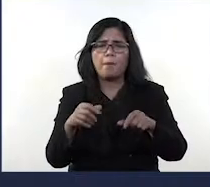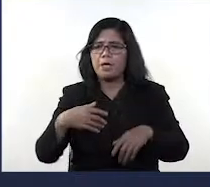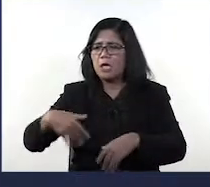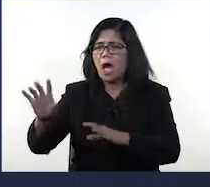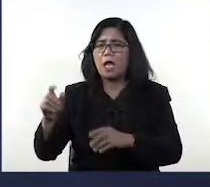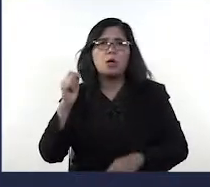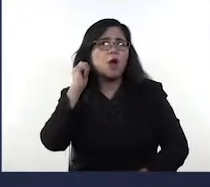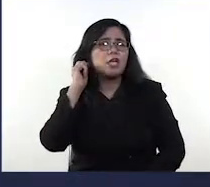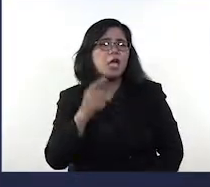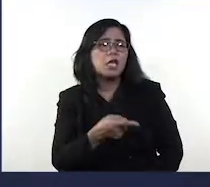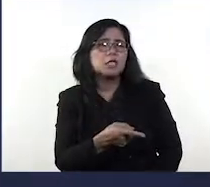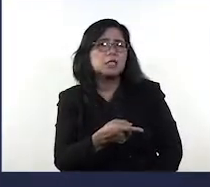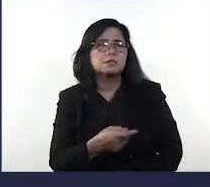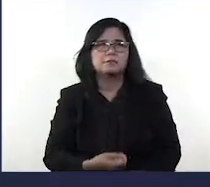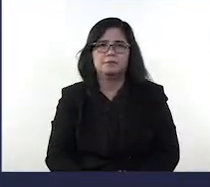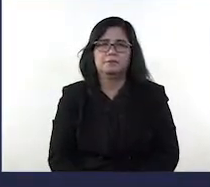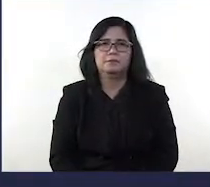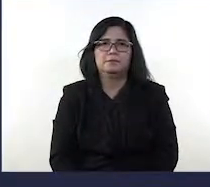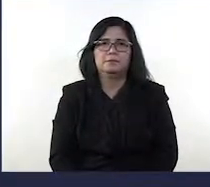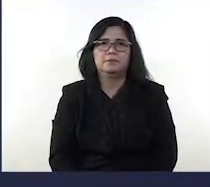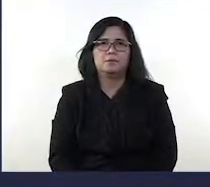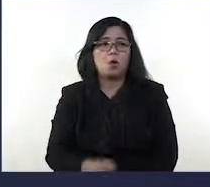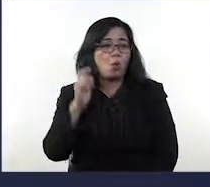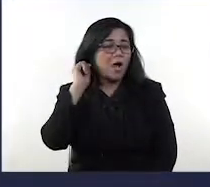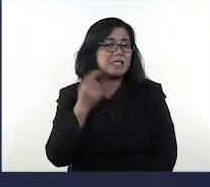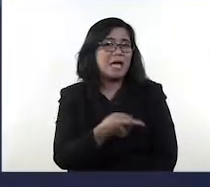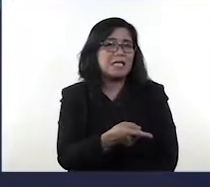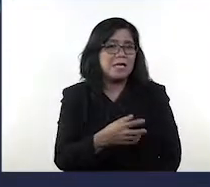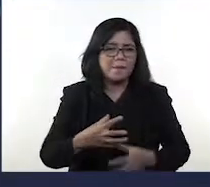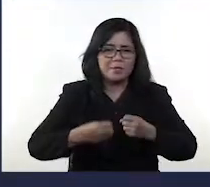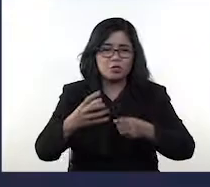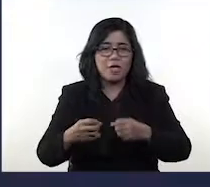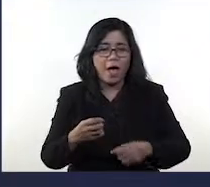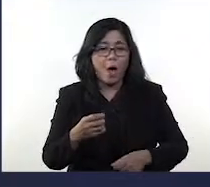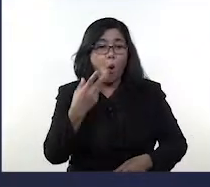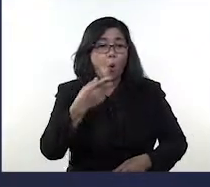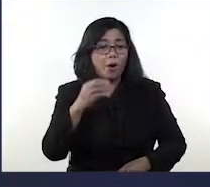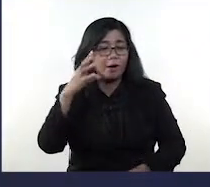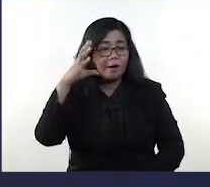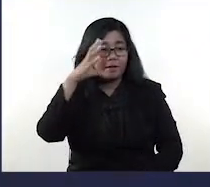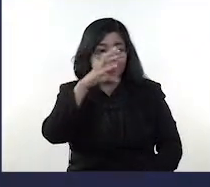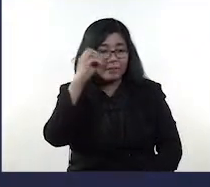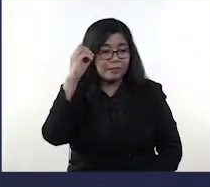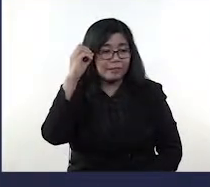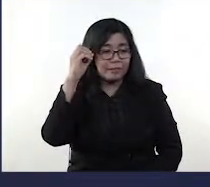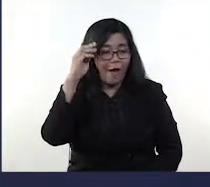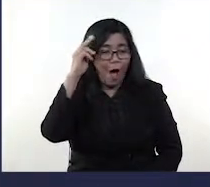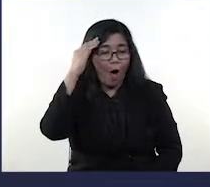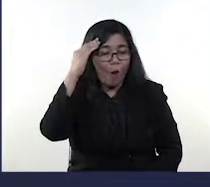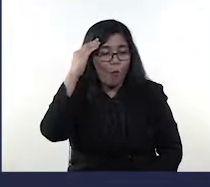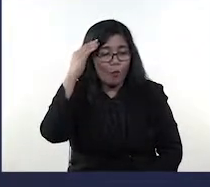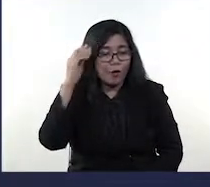Hai karena bedanya wanita ini tak berdosa dan ketahuan Hai